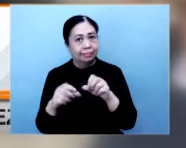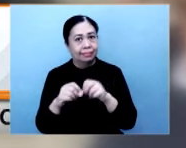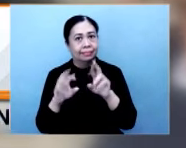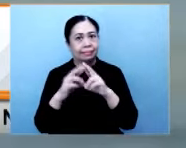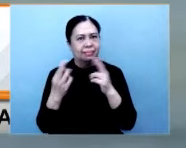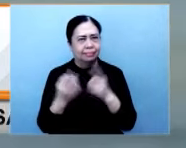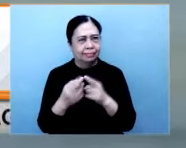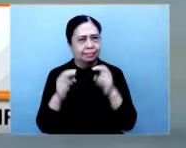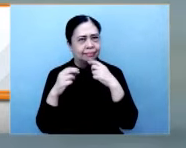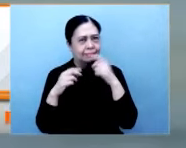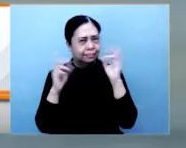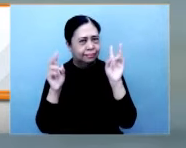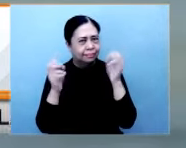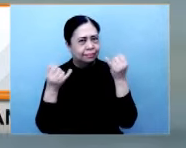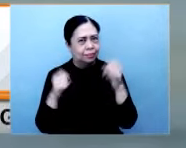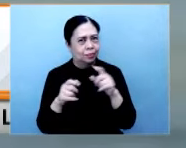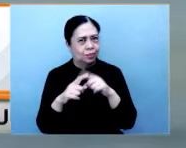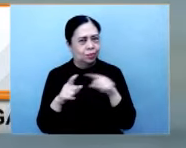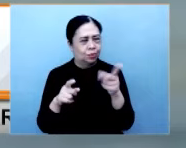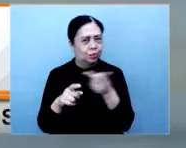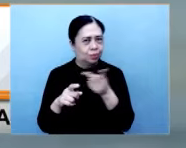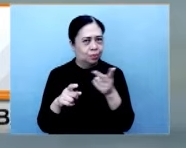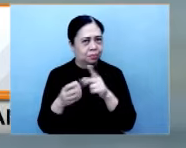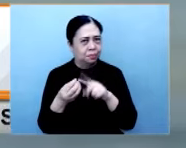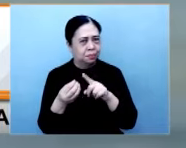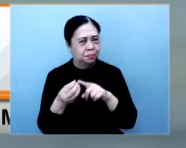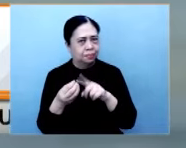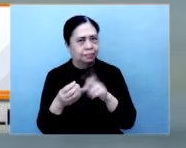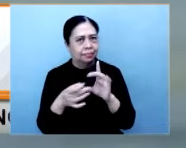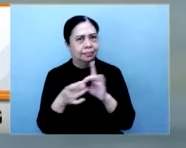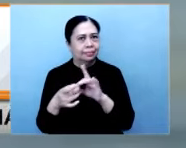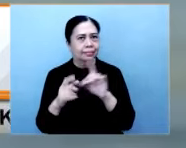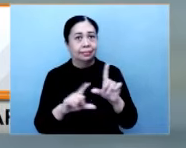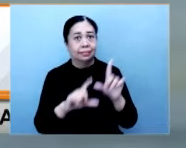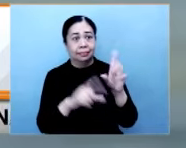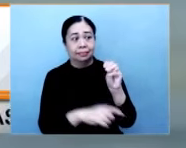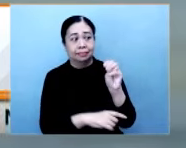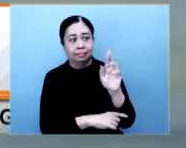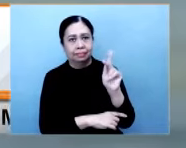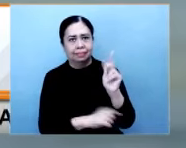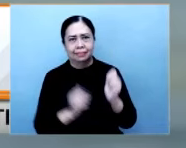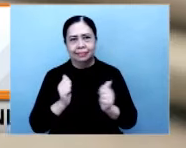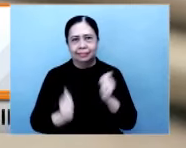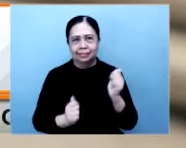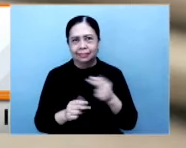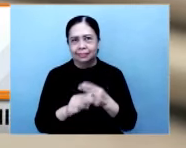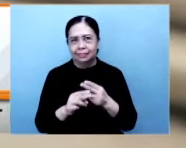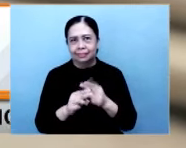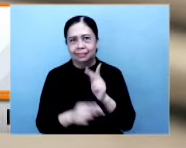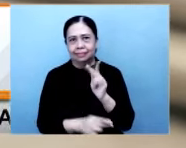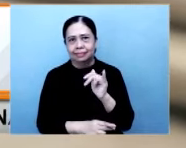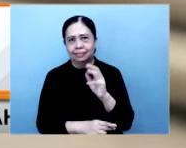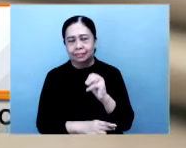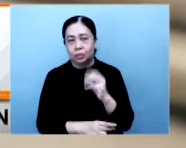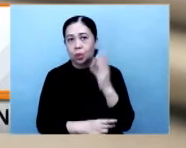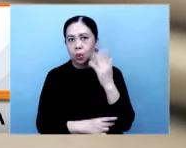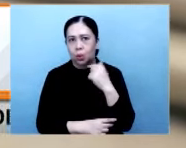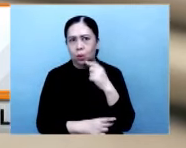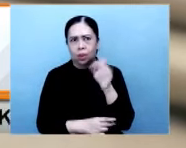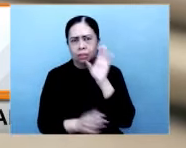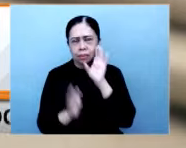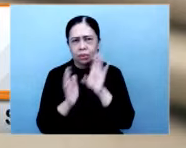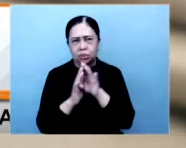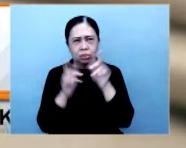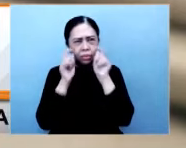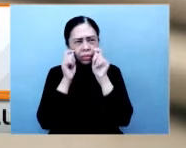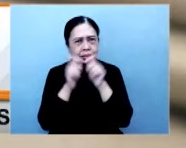ang relasyon ni na Mark at Danica. Inuugnay ng mga netizen si Mark sa aktres na si Kim Rodriguez dahil sa solo pictures nila na